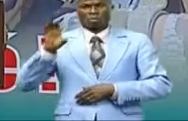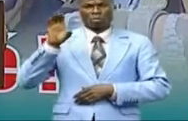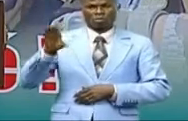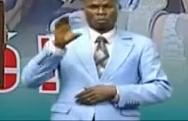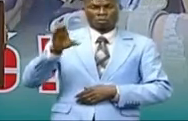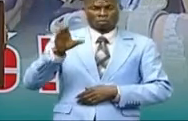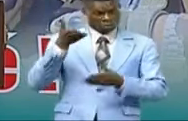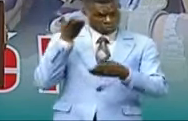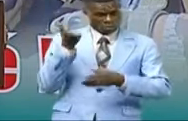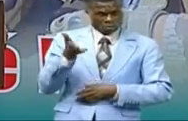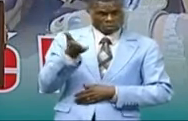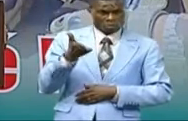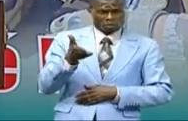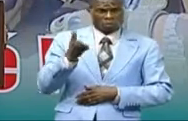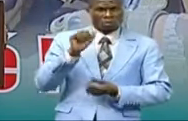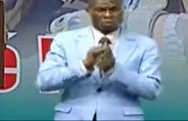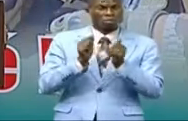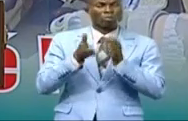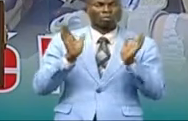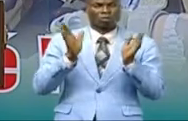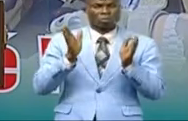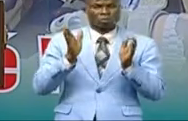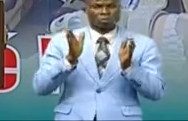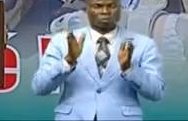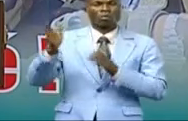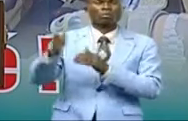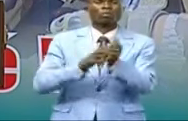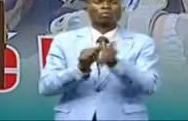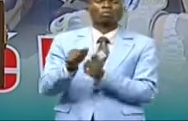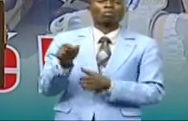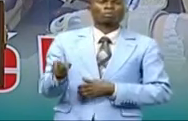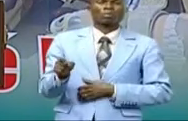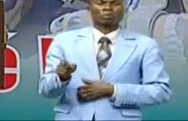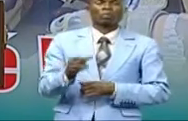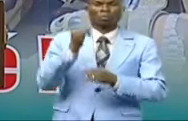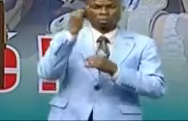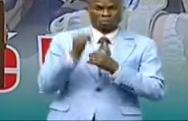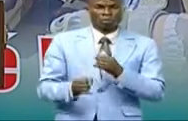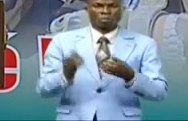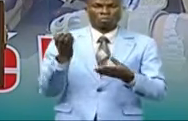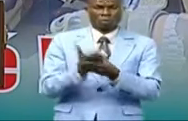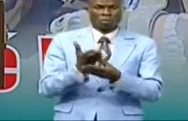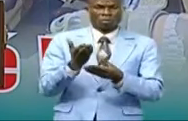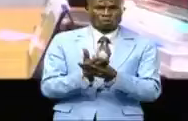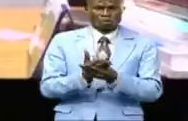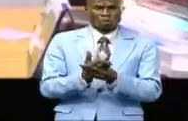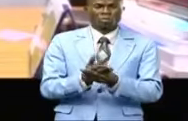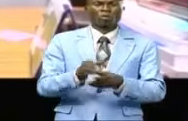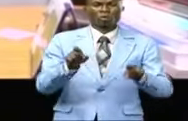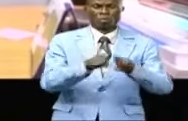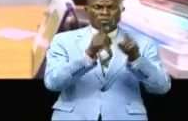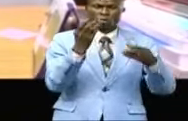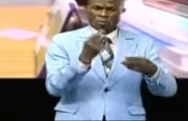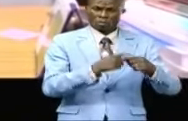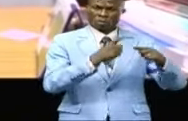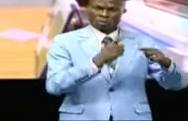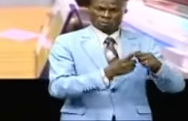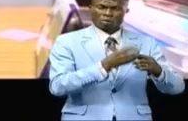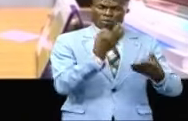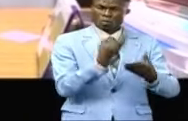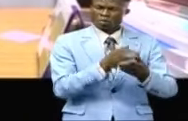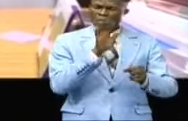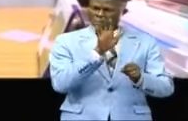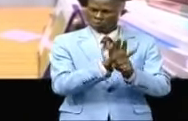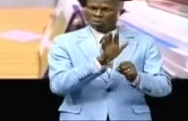sur lesquels pèse un risque d'expropriation. Finaliser des dossiers des contentieux en cours dans lesquels les fonds